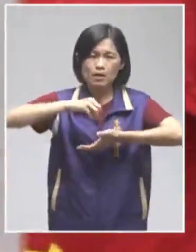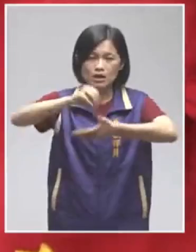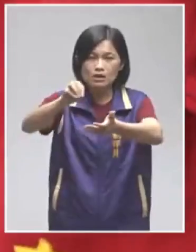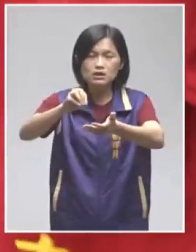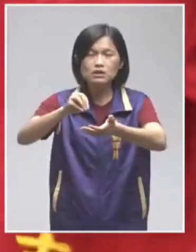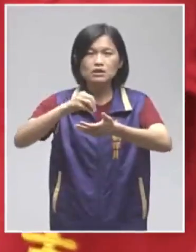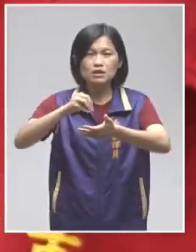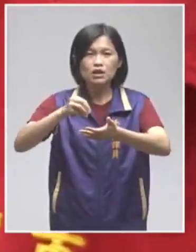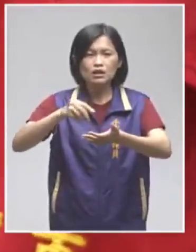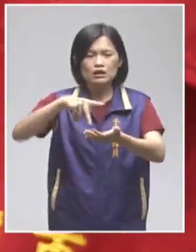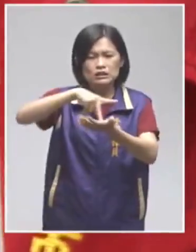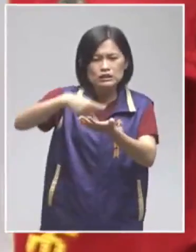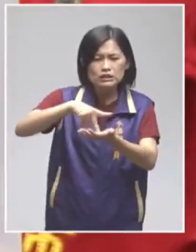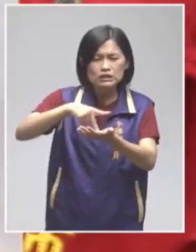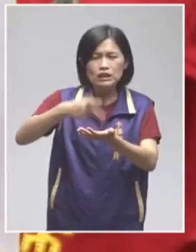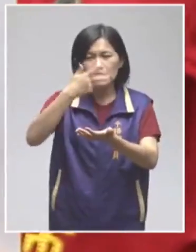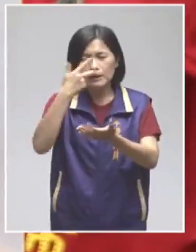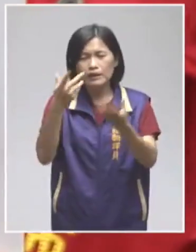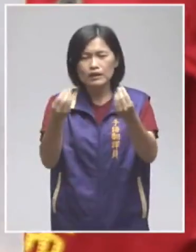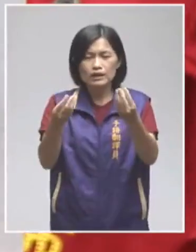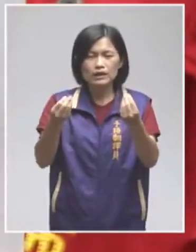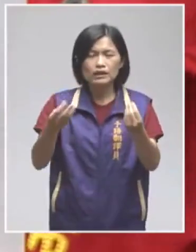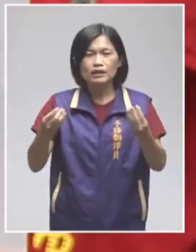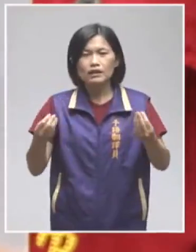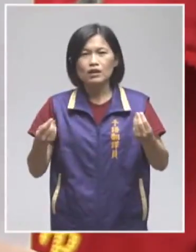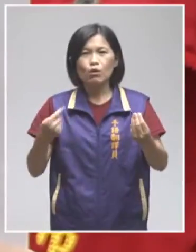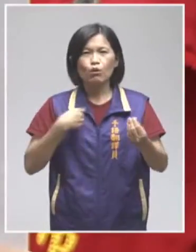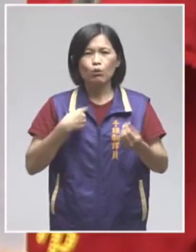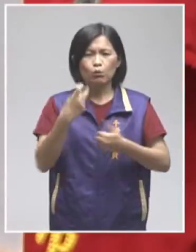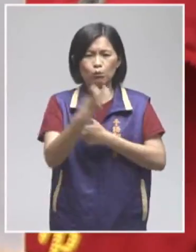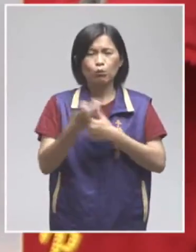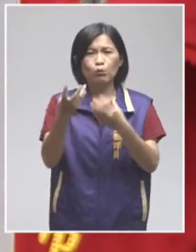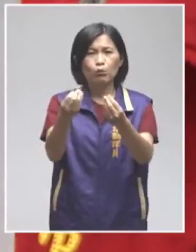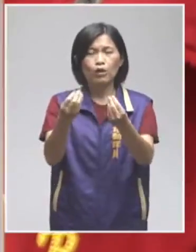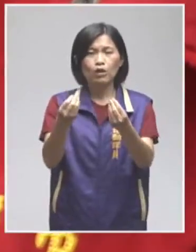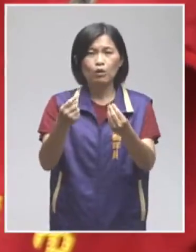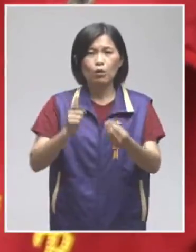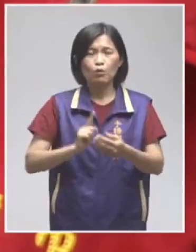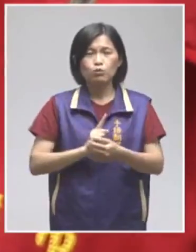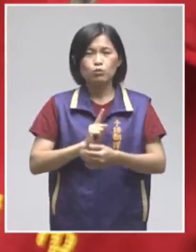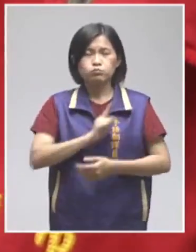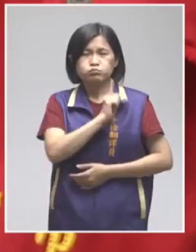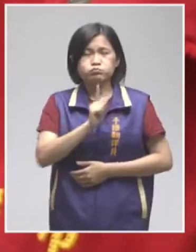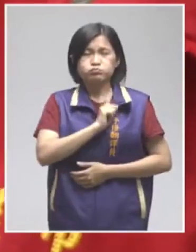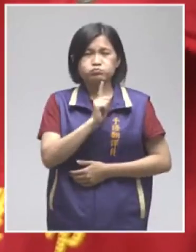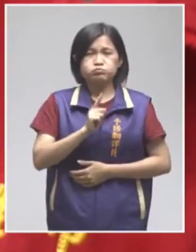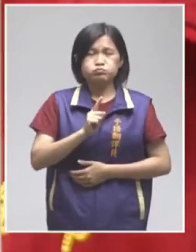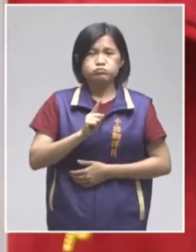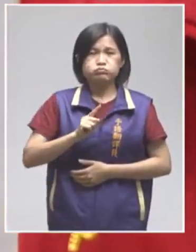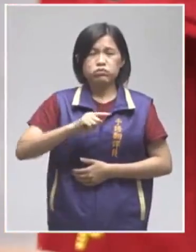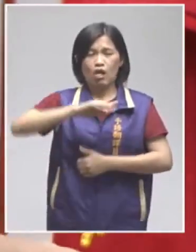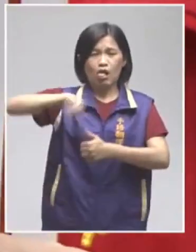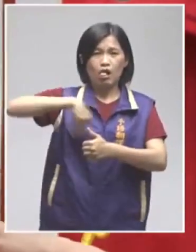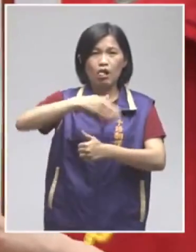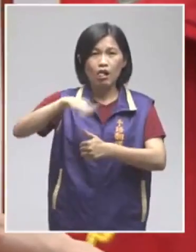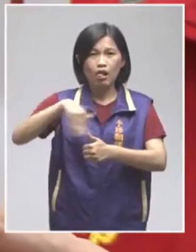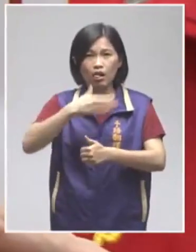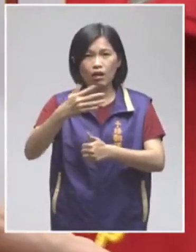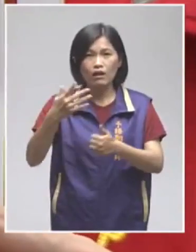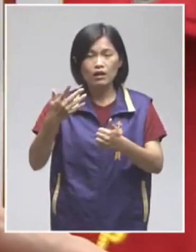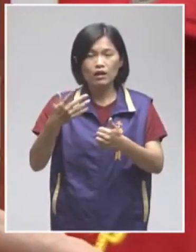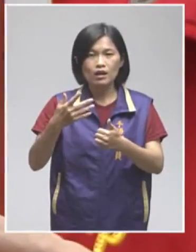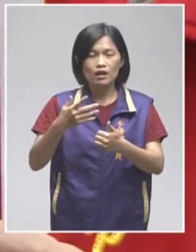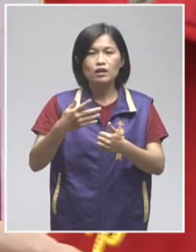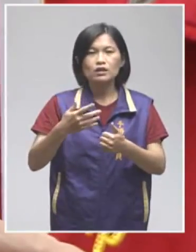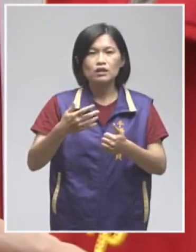方便的，真的是你真的我家没有人照顾我，就是一个人，好，或者是有其他的状况，好，那你就打